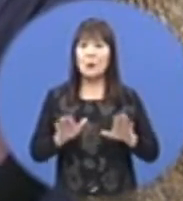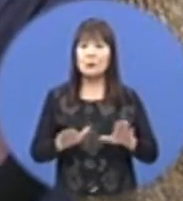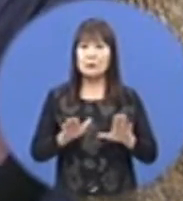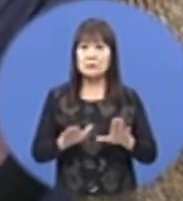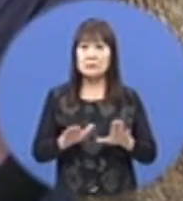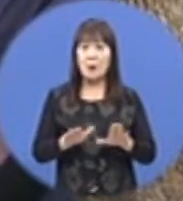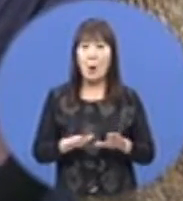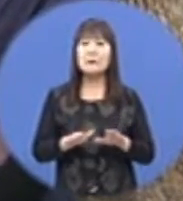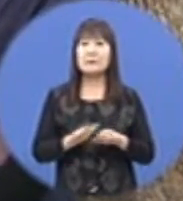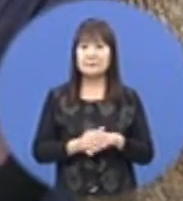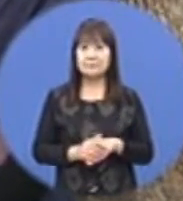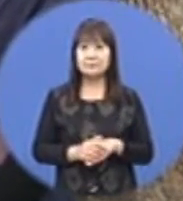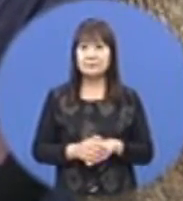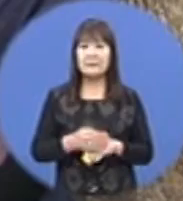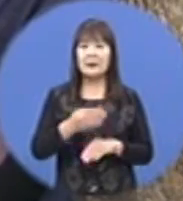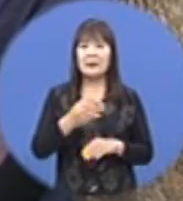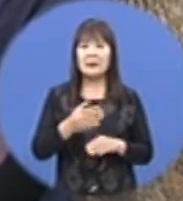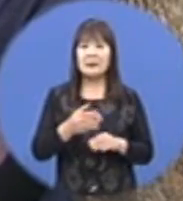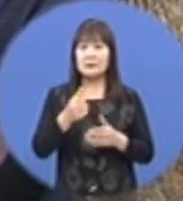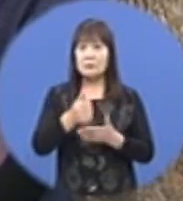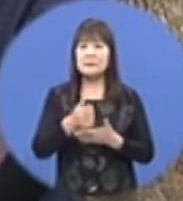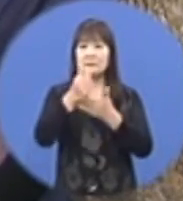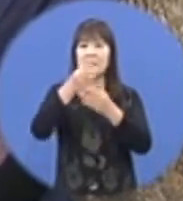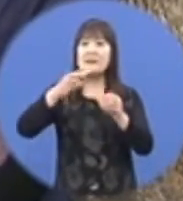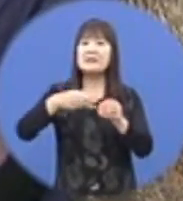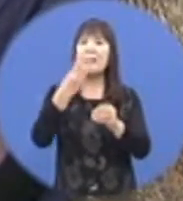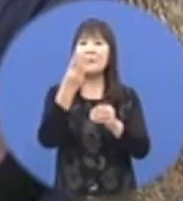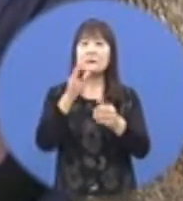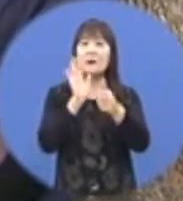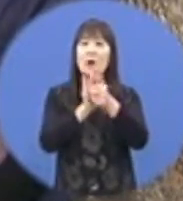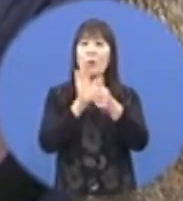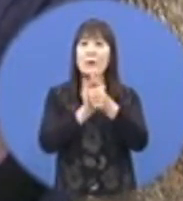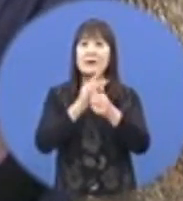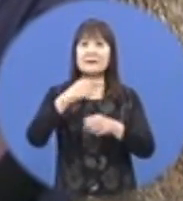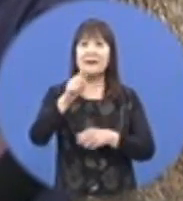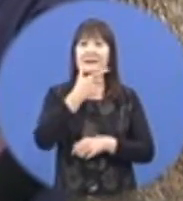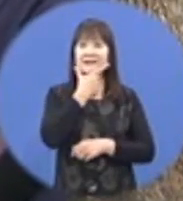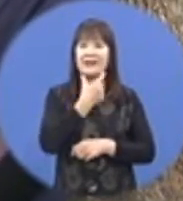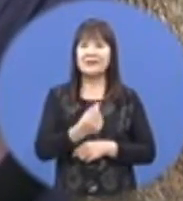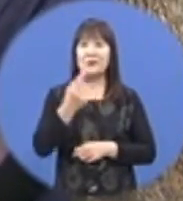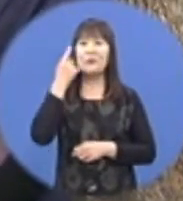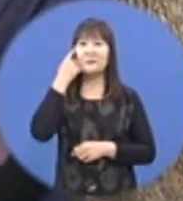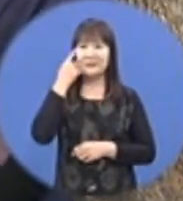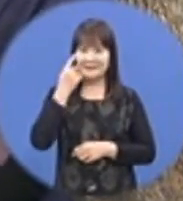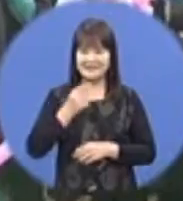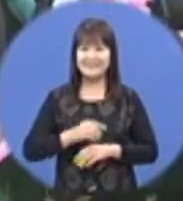年はお庭番として吉宗将軍就任300年を応援していきたいと思います。